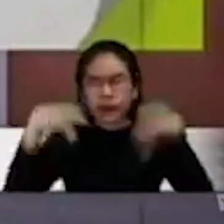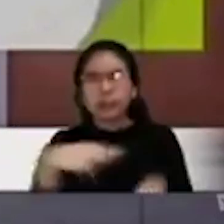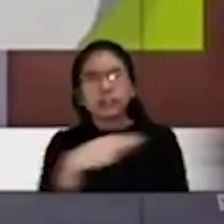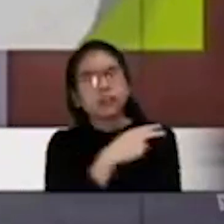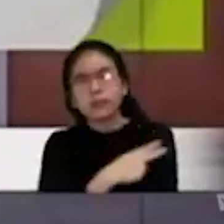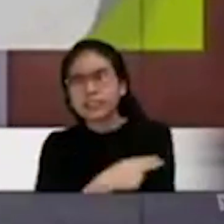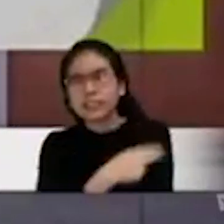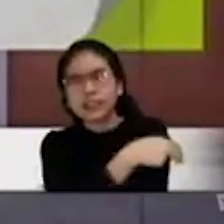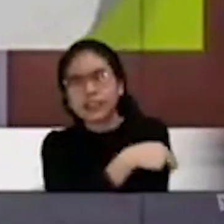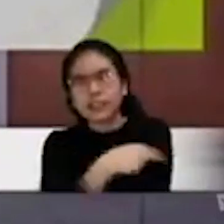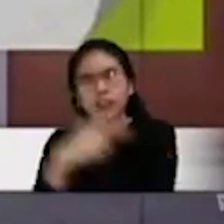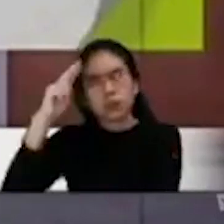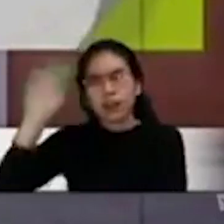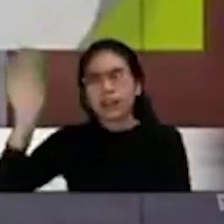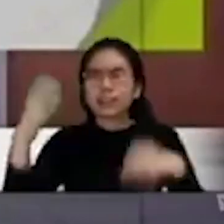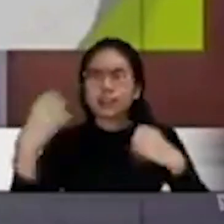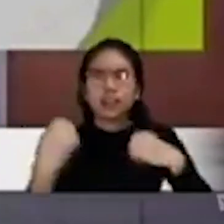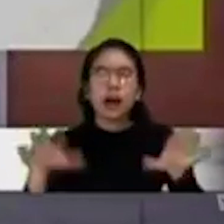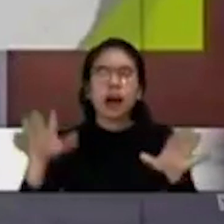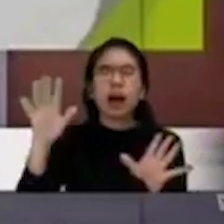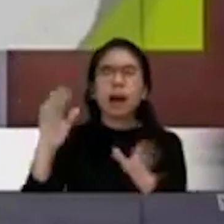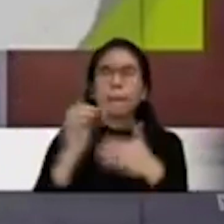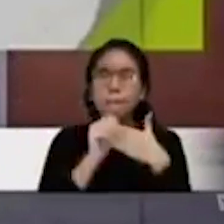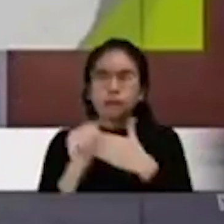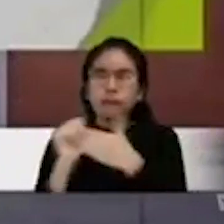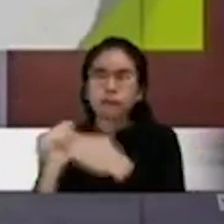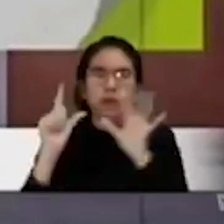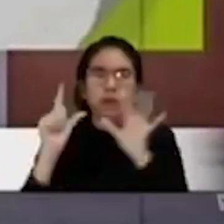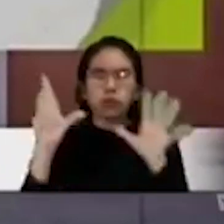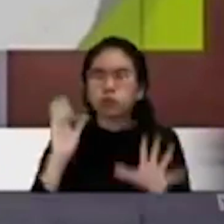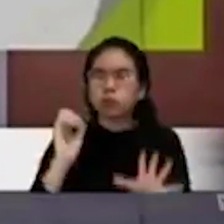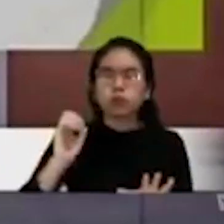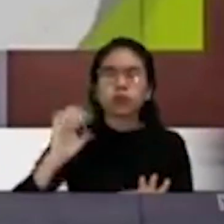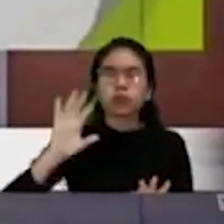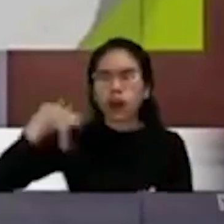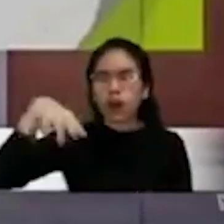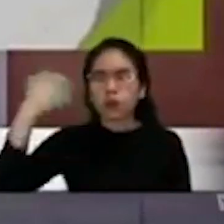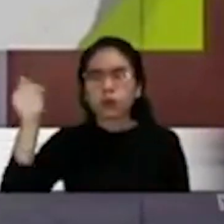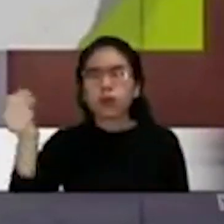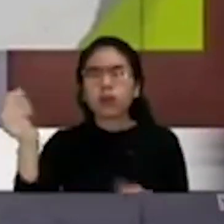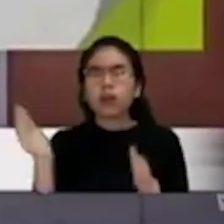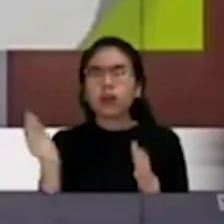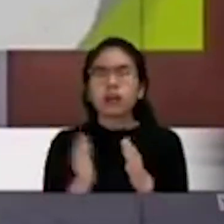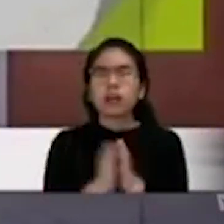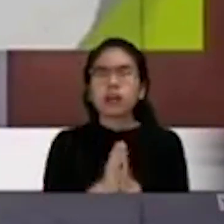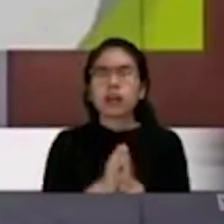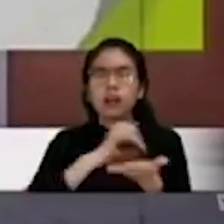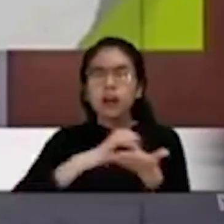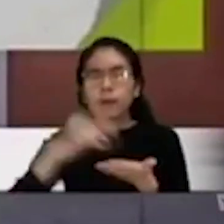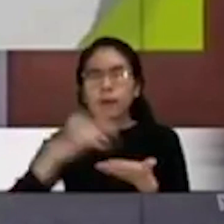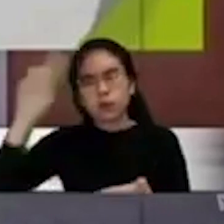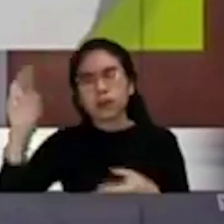dan Tuhan akan berkati juga ke depan. Dan nama Tuhan dipermuliakan. Dalam nama Yesus kami